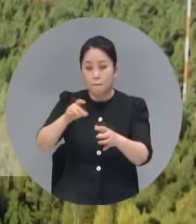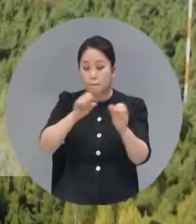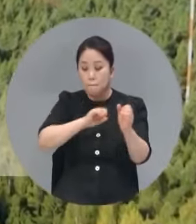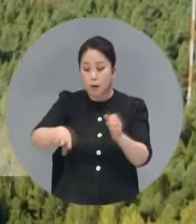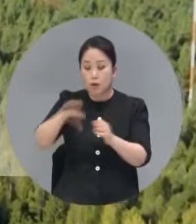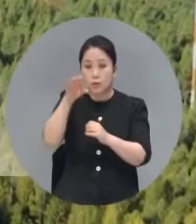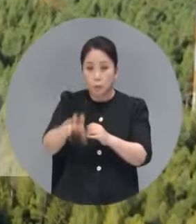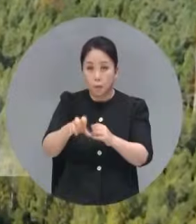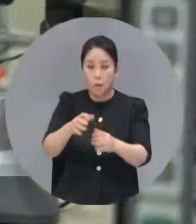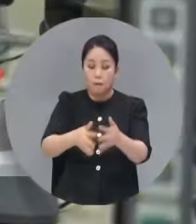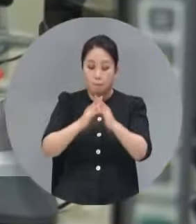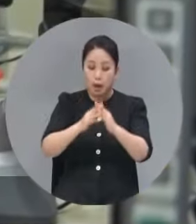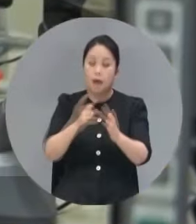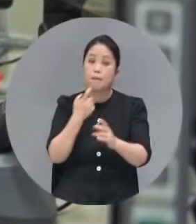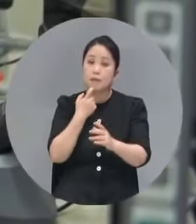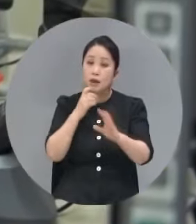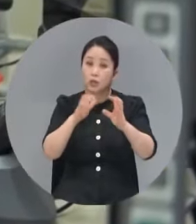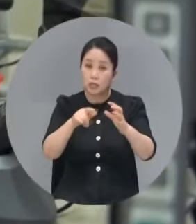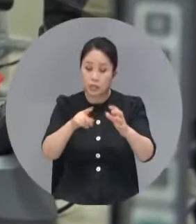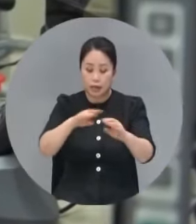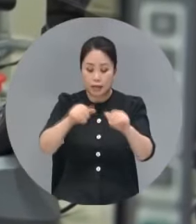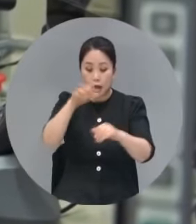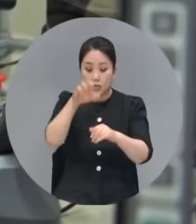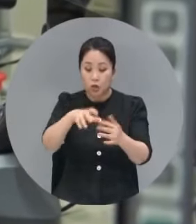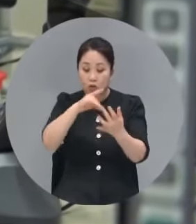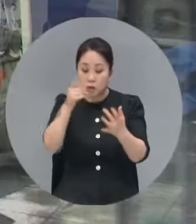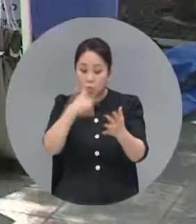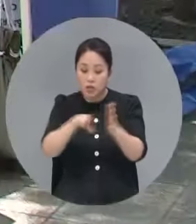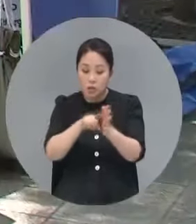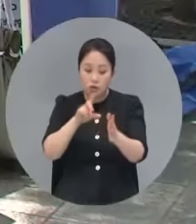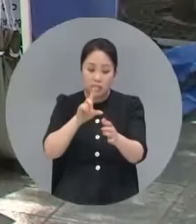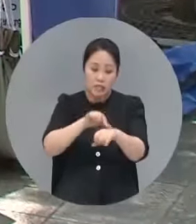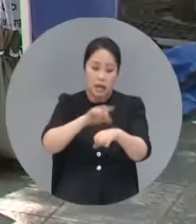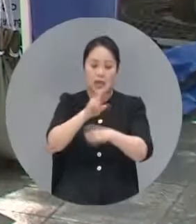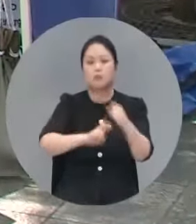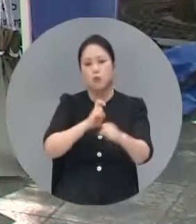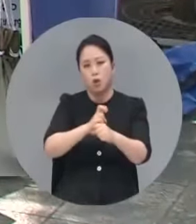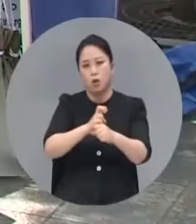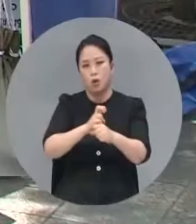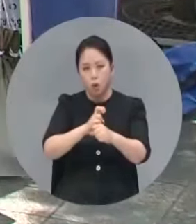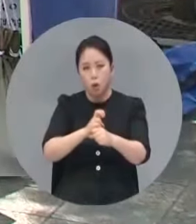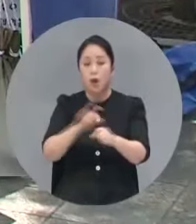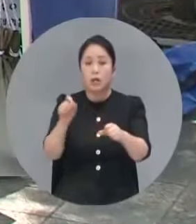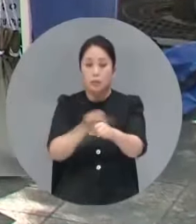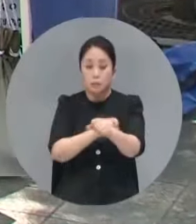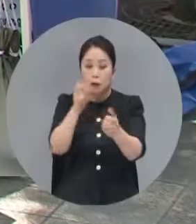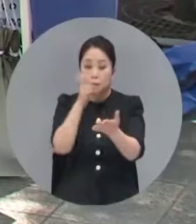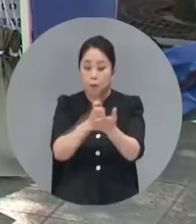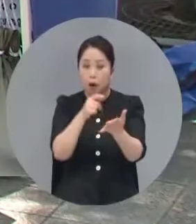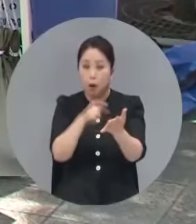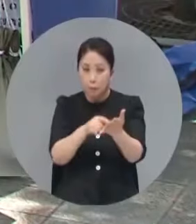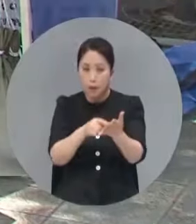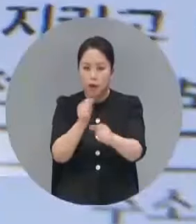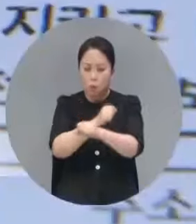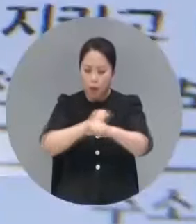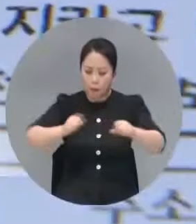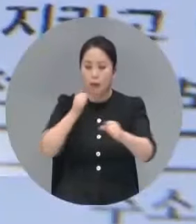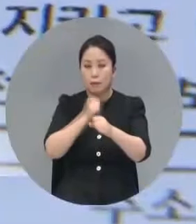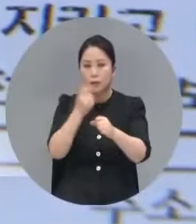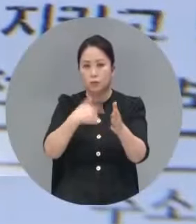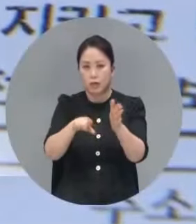역시 부지 선정에만 20년 가까이 걸렸습니다. 특별법으로 광범위한 주민 참여를 보장하고 주민